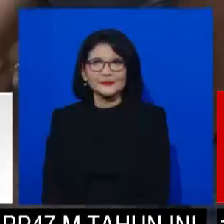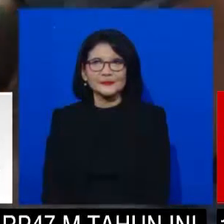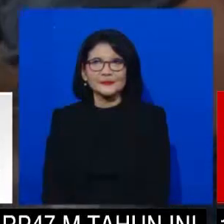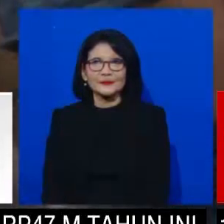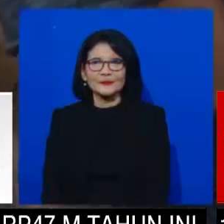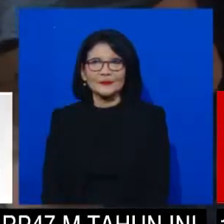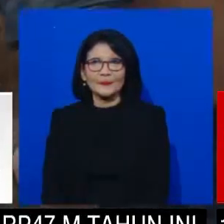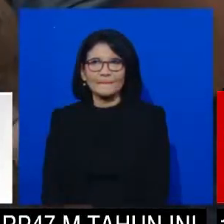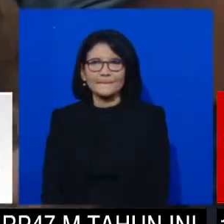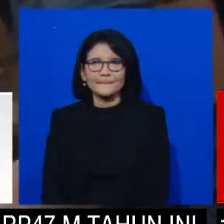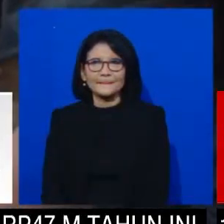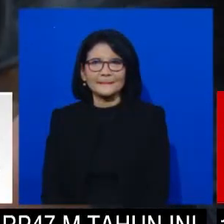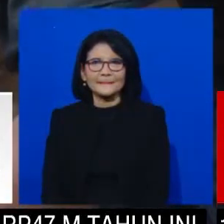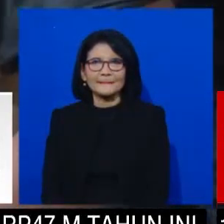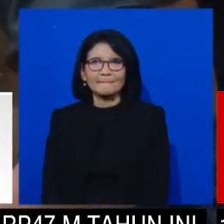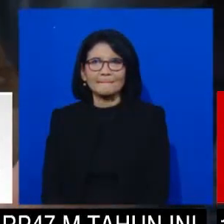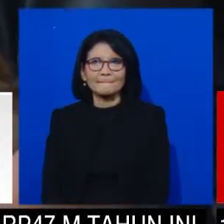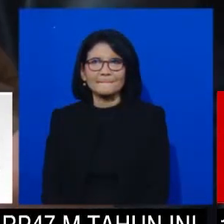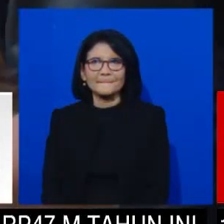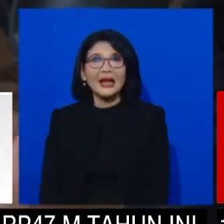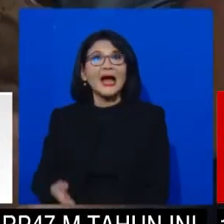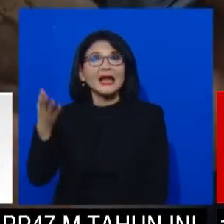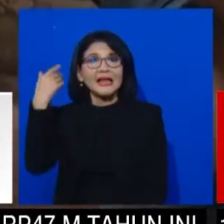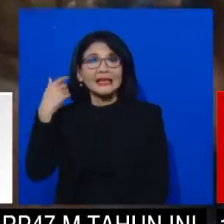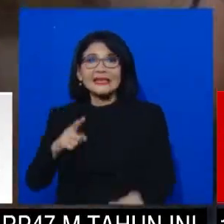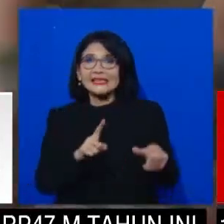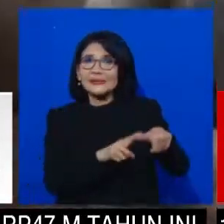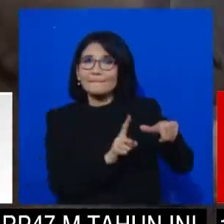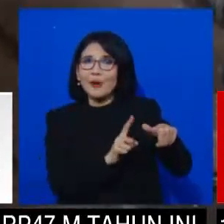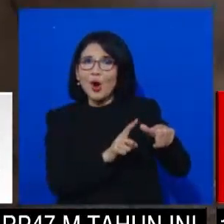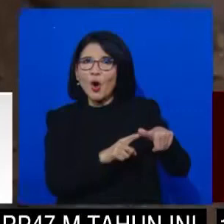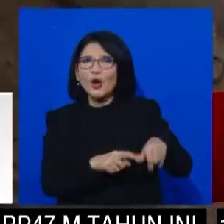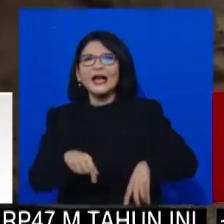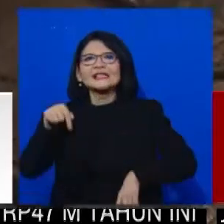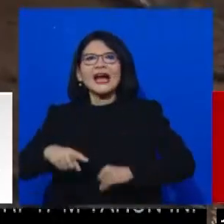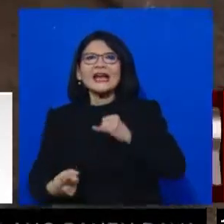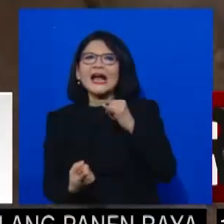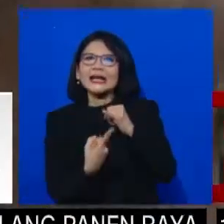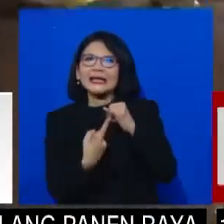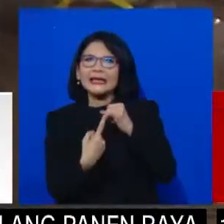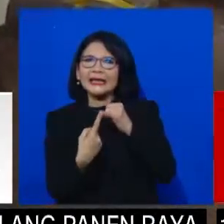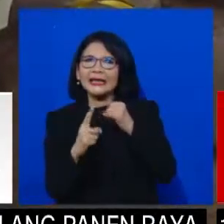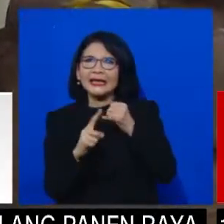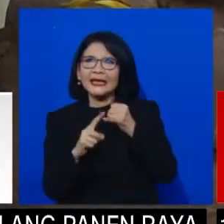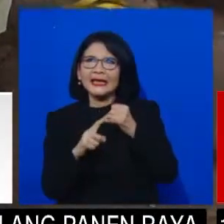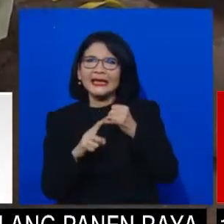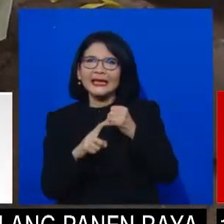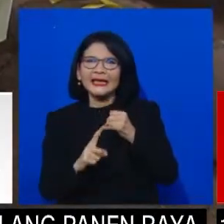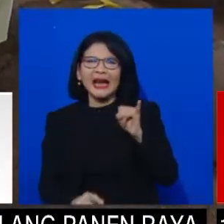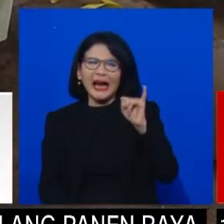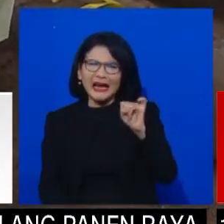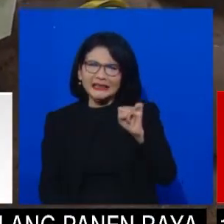Oh ya, tadi kena di jempol, sekarang kelingking. Bentar, susah nekuk.